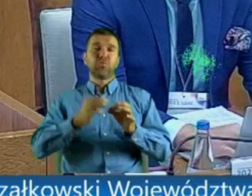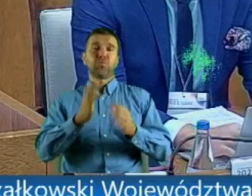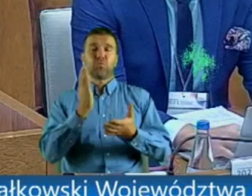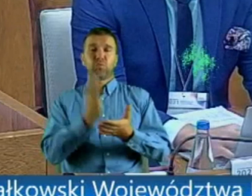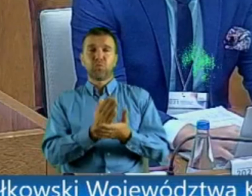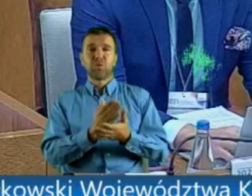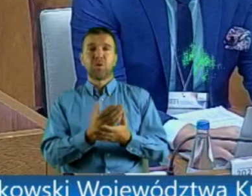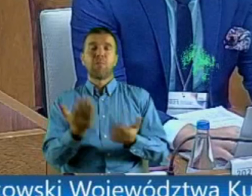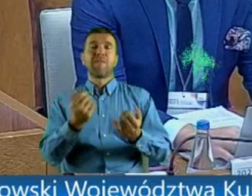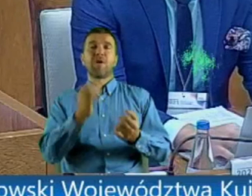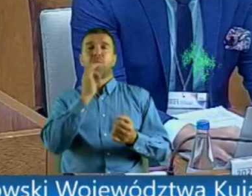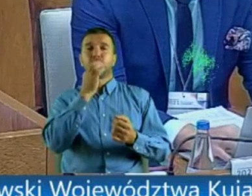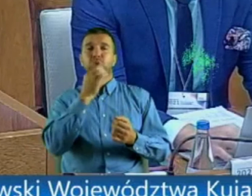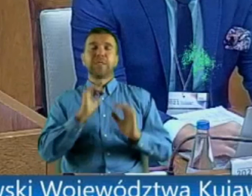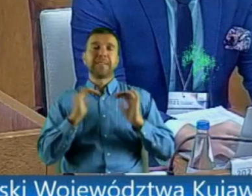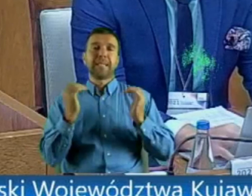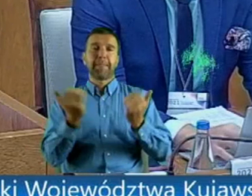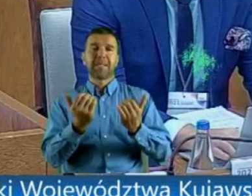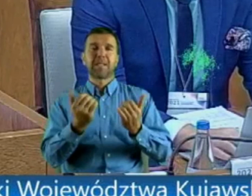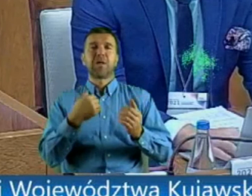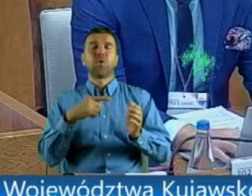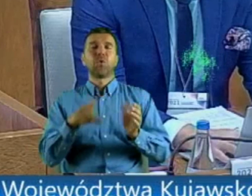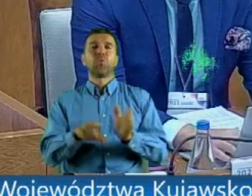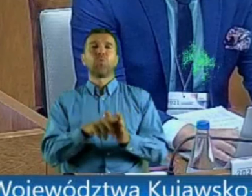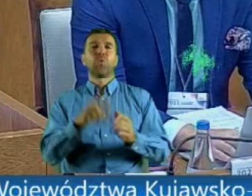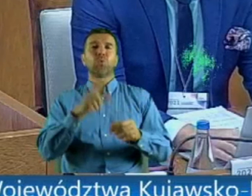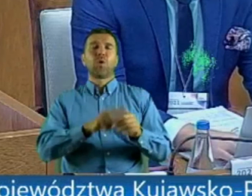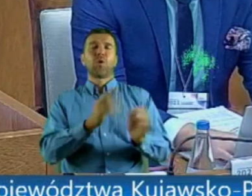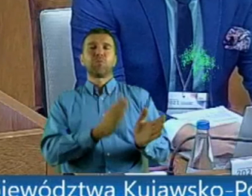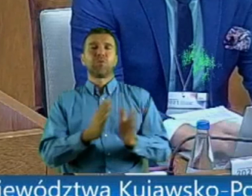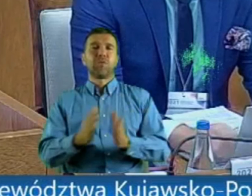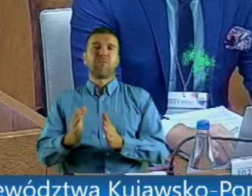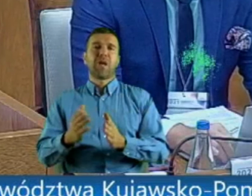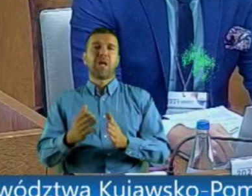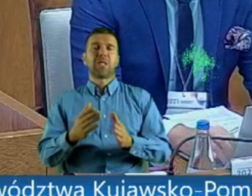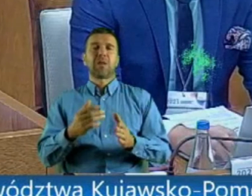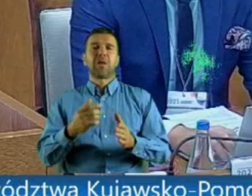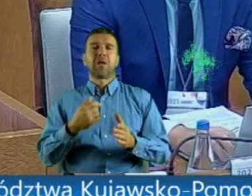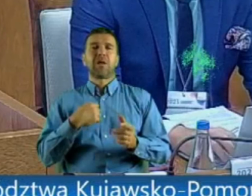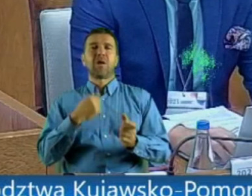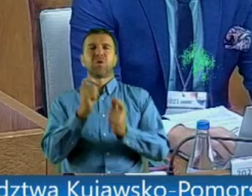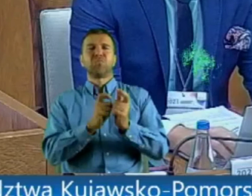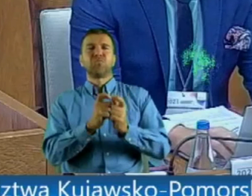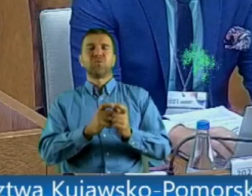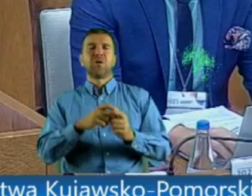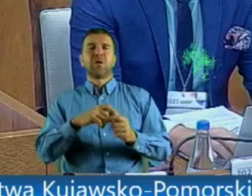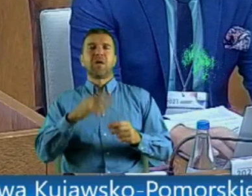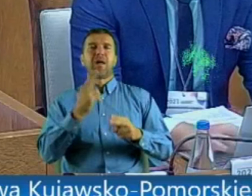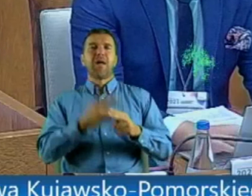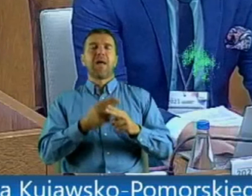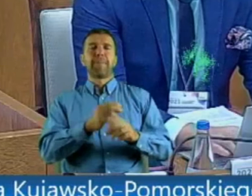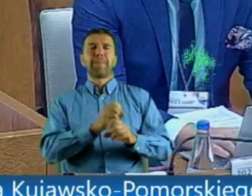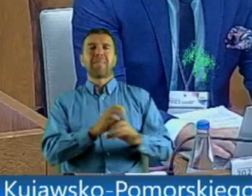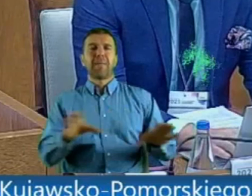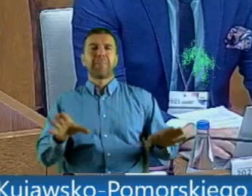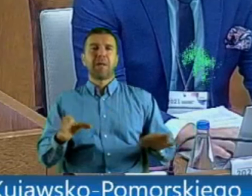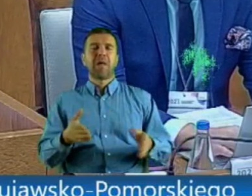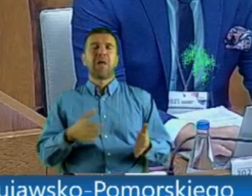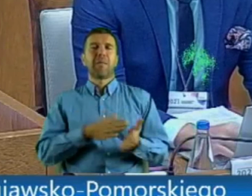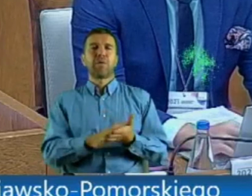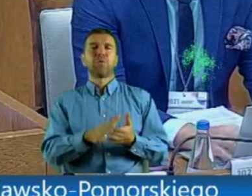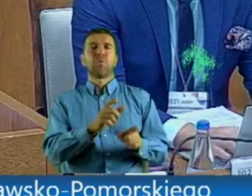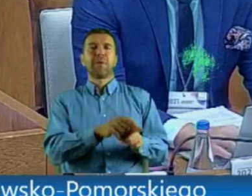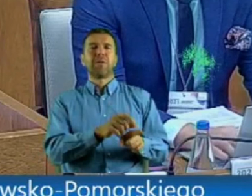z powołaniem Młodzieżowego Sejmiku, do którego przygotowania zakłóciła nam mocno pandemia. Na początku